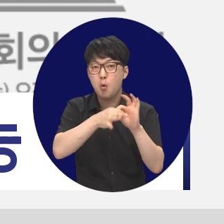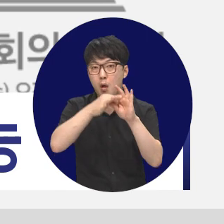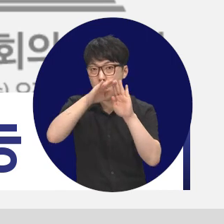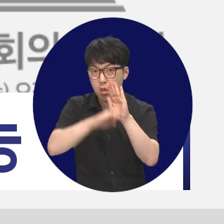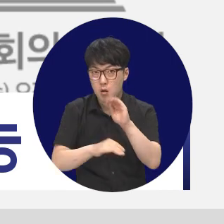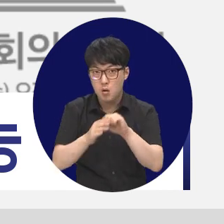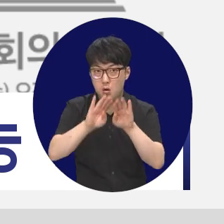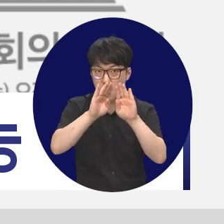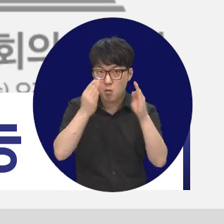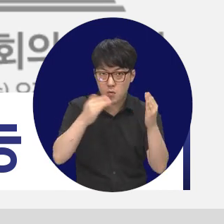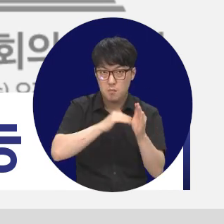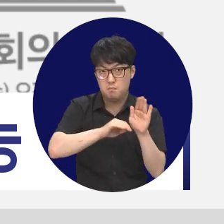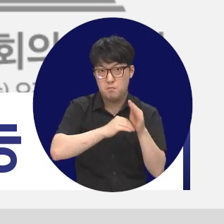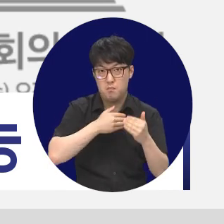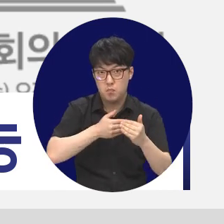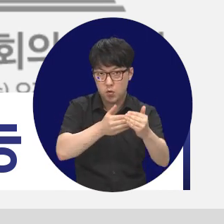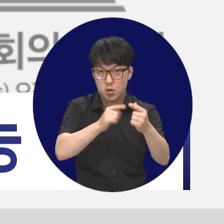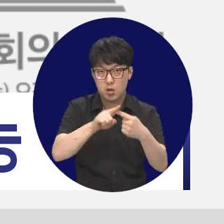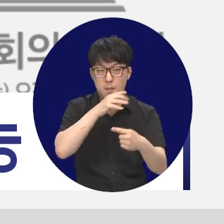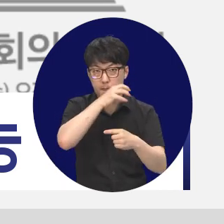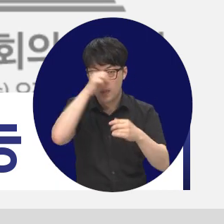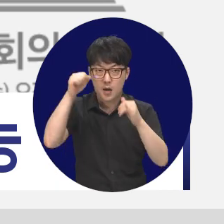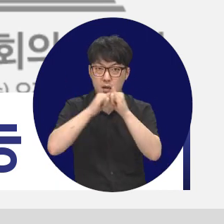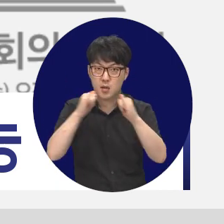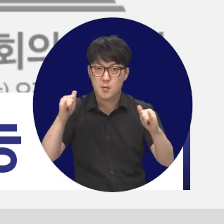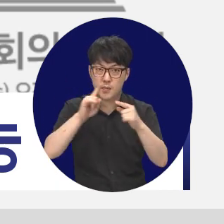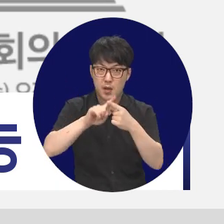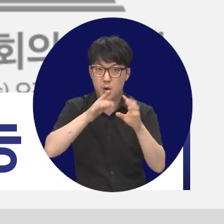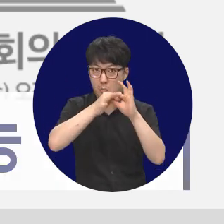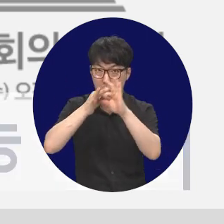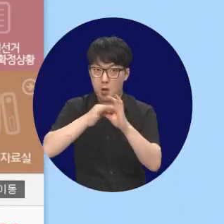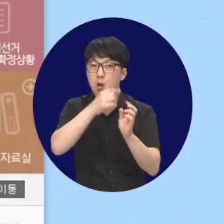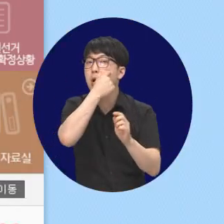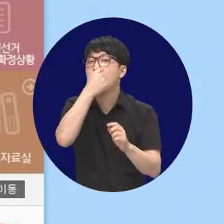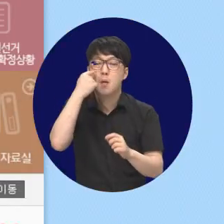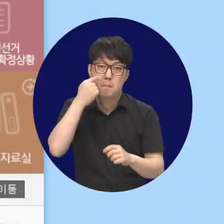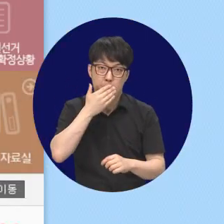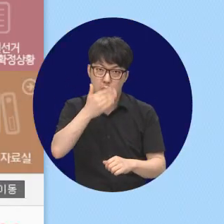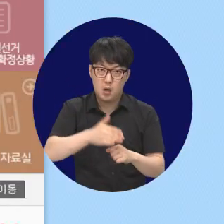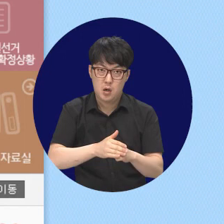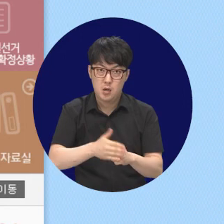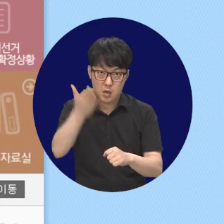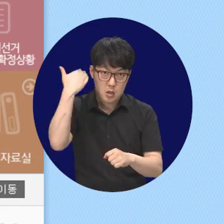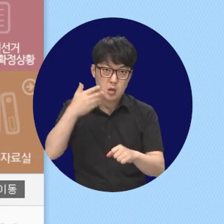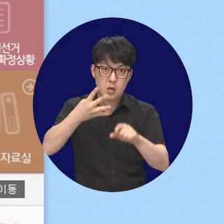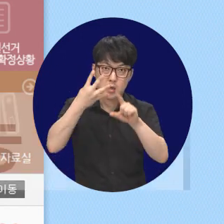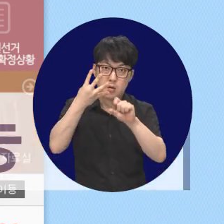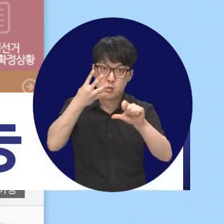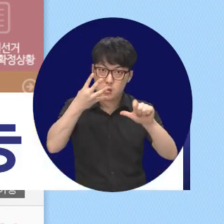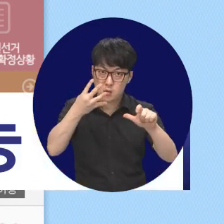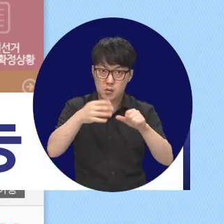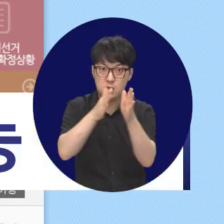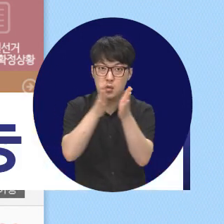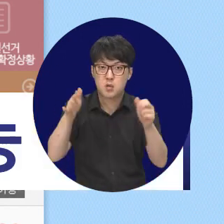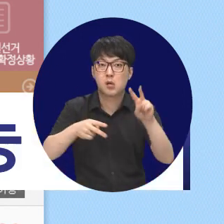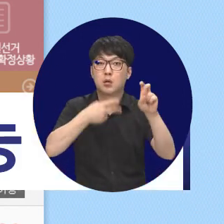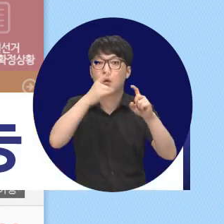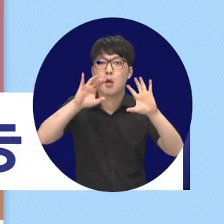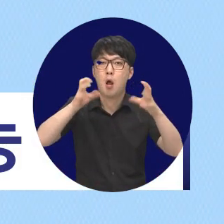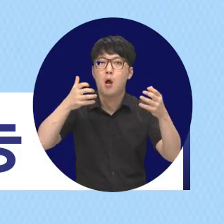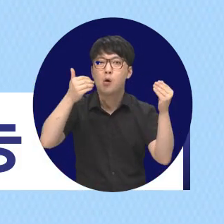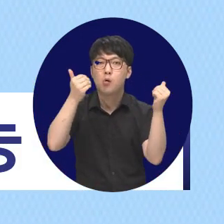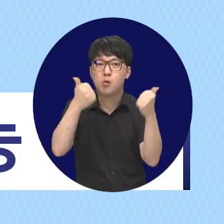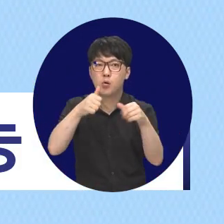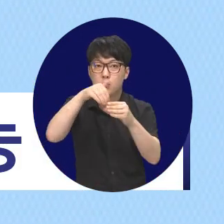투개표 진행사항, 당선인 관련 사항 등을 확인할 수 있습니다. 특히 지난 4월 15일 실시한 제21대 국회의원